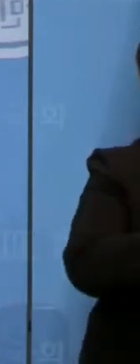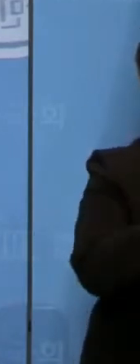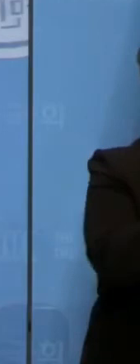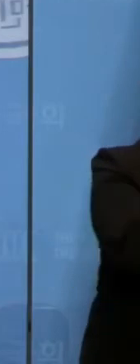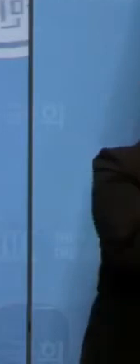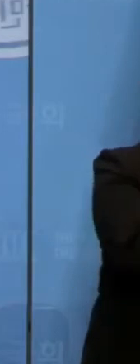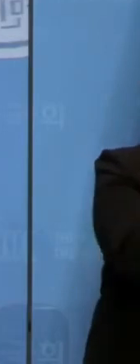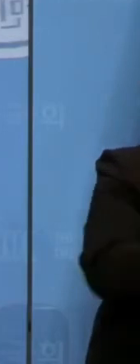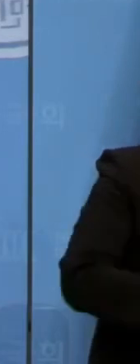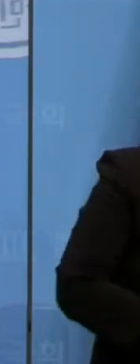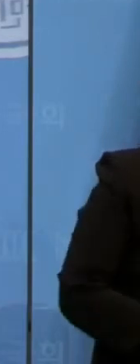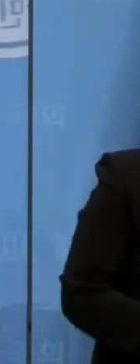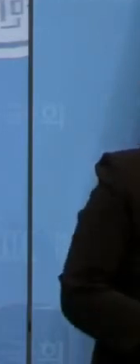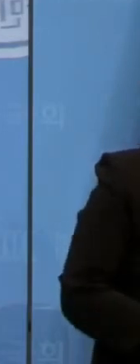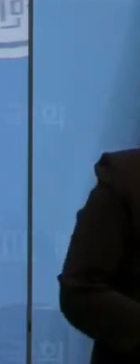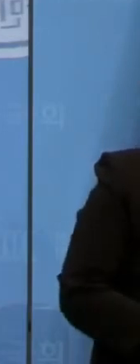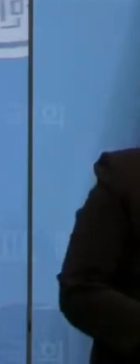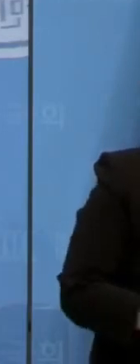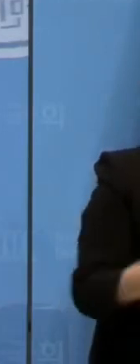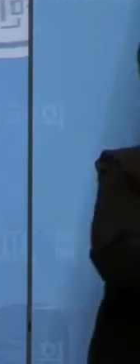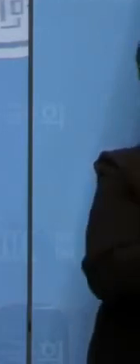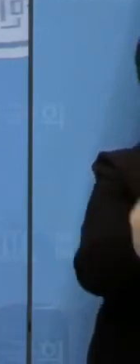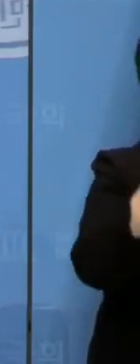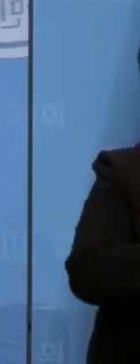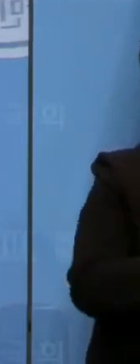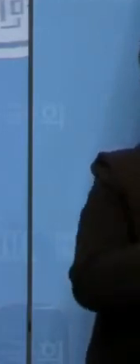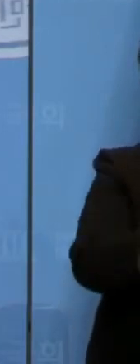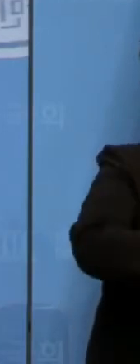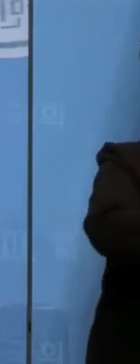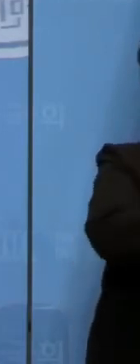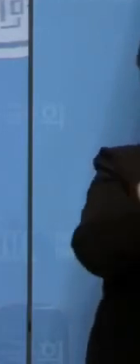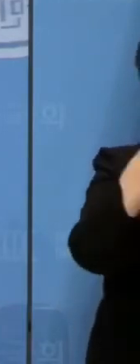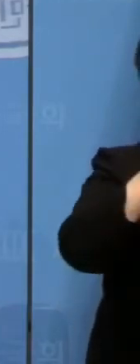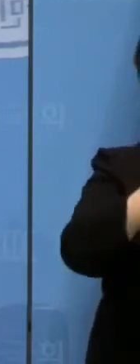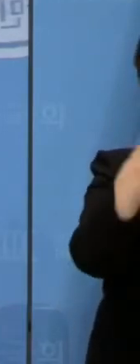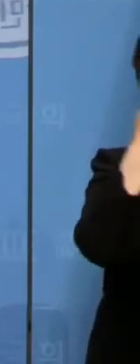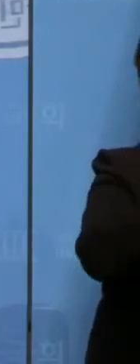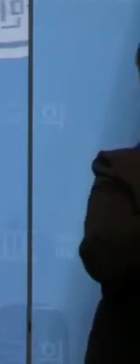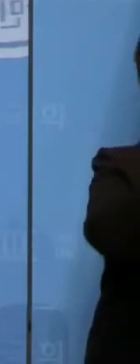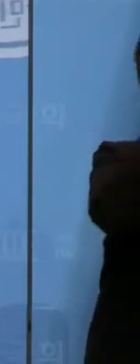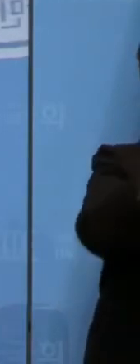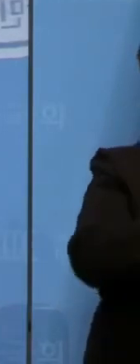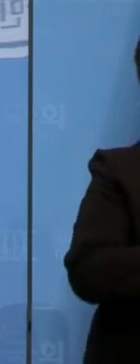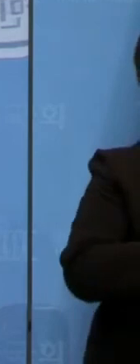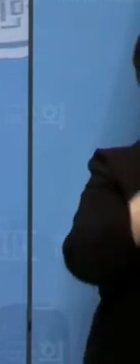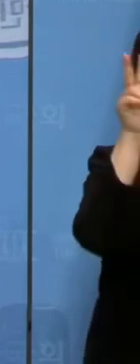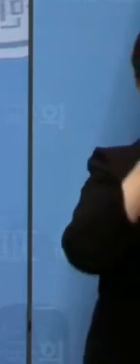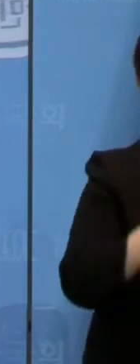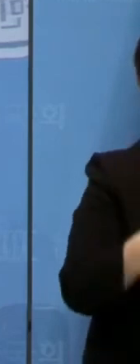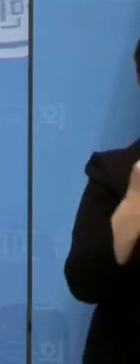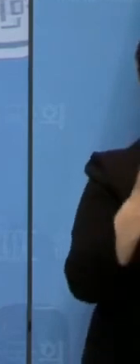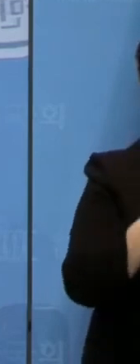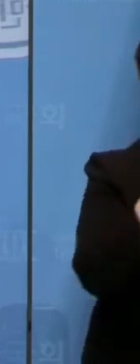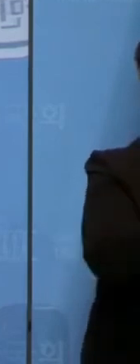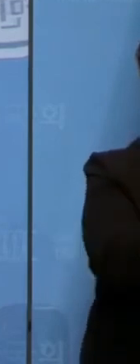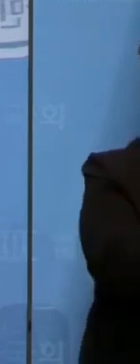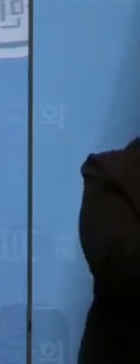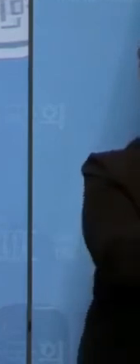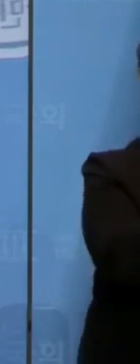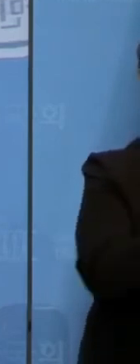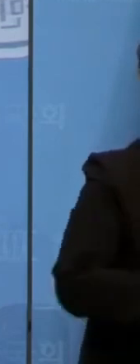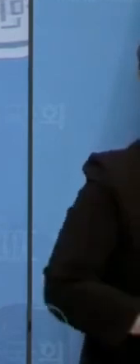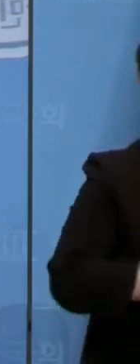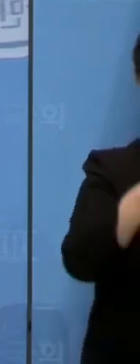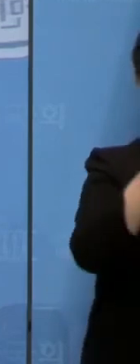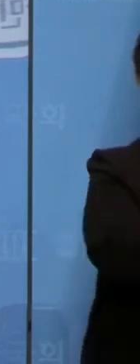가해야 합니다. 비상임 이사국이지만 적극적 조치에 반대하는 인도와 베트남 역시 비판 대상입니다.